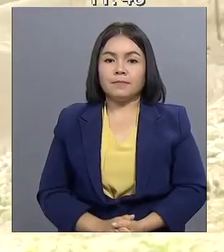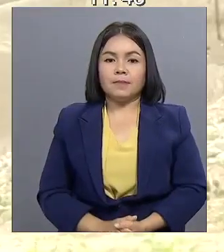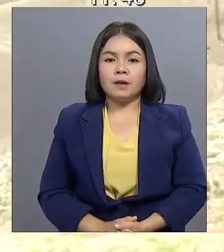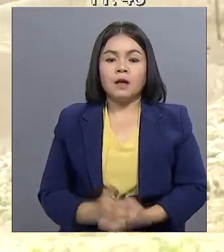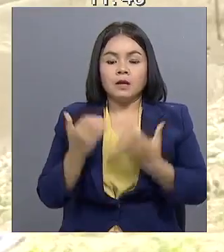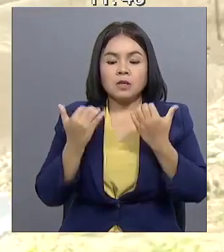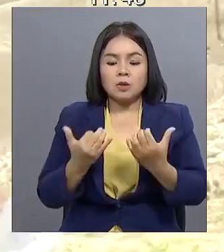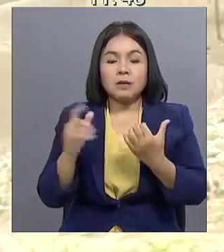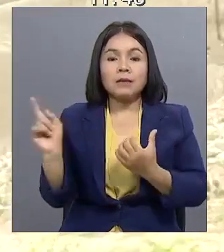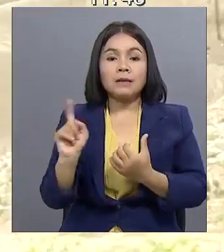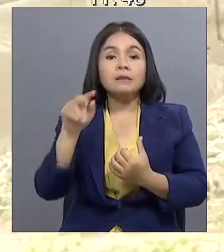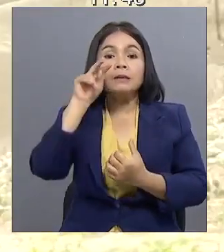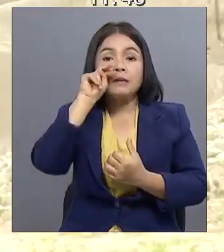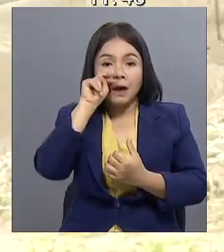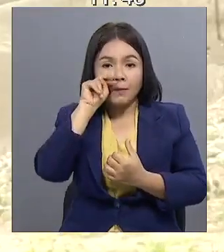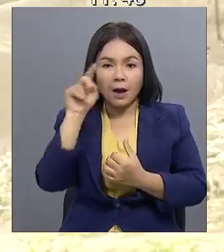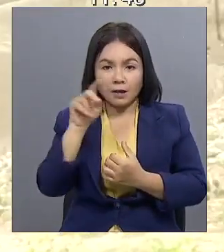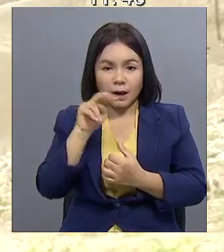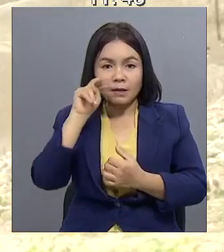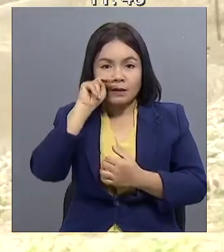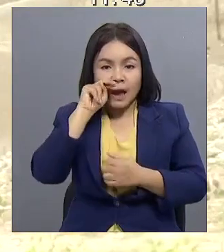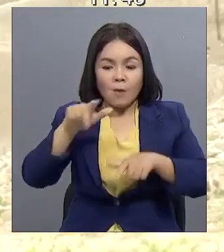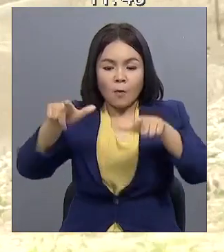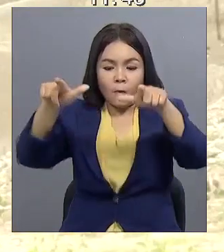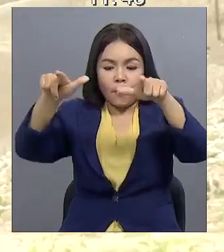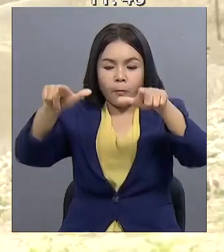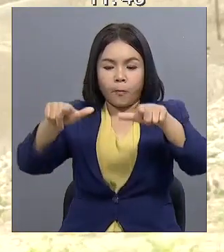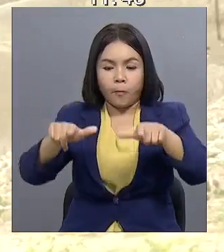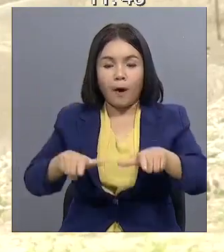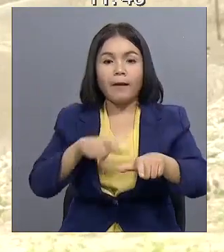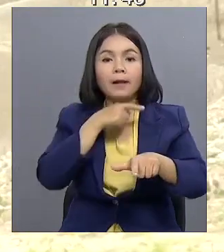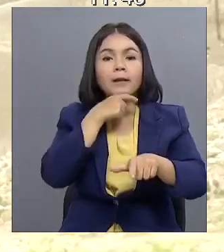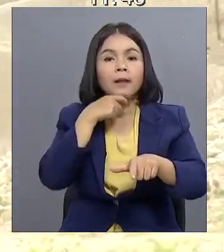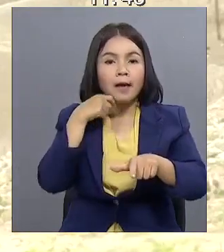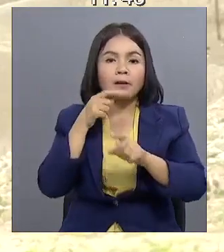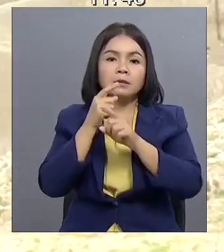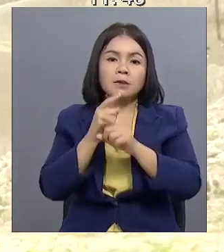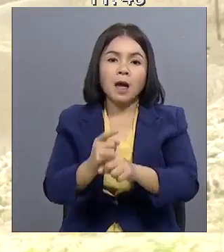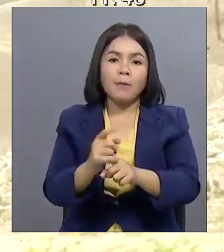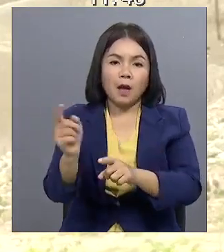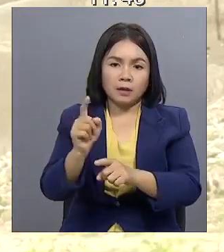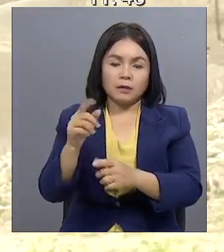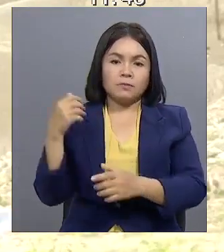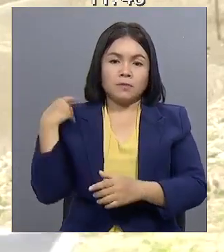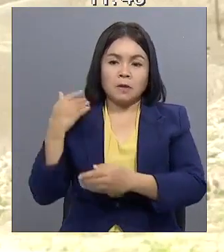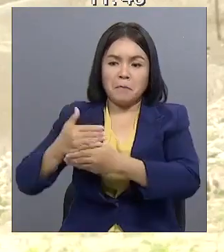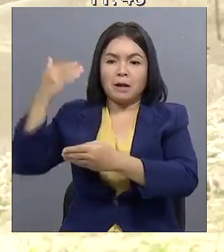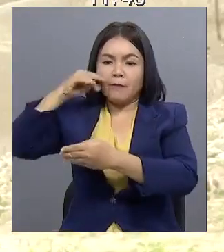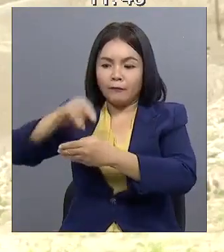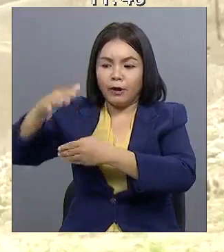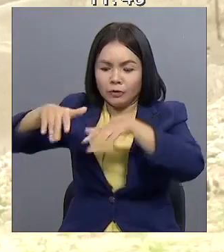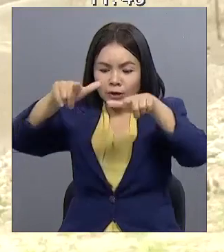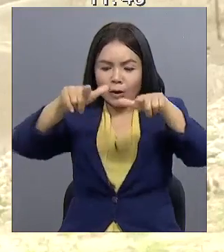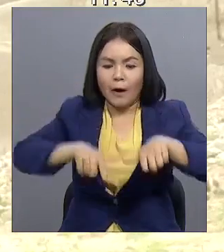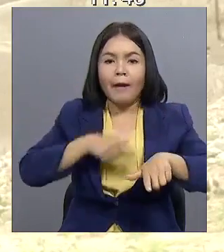ล่าสุดระดับน้ำในพื้นที่บริเวณแก่งก้อก็ยังคงลดระดับลงอย่างต่อเนื่องตามการระบายน้ำของเขื่อนภูมิพลครับซึ่งล่า